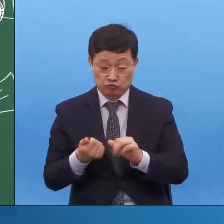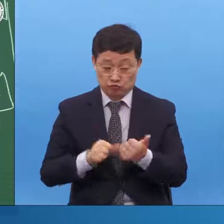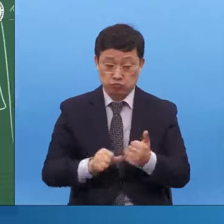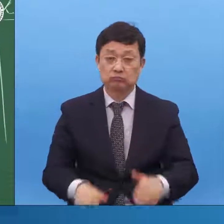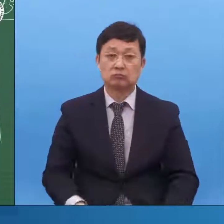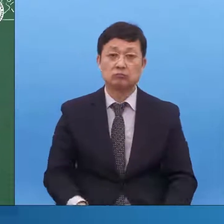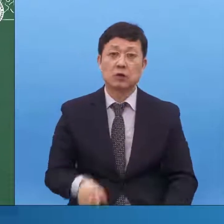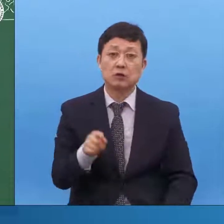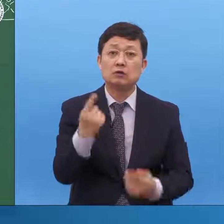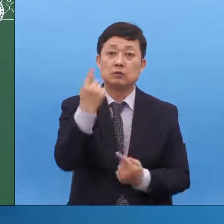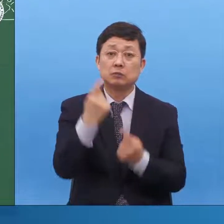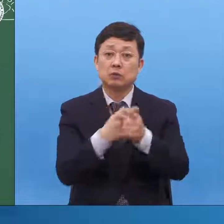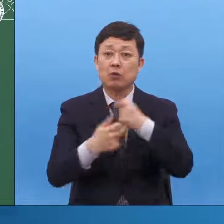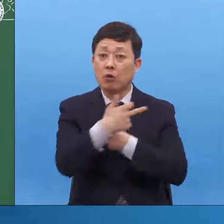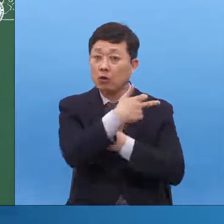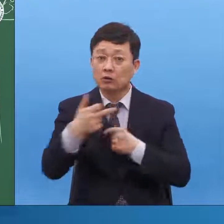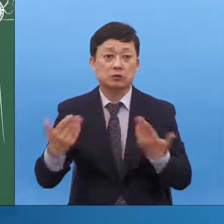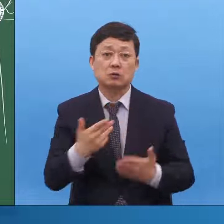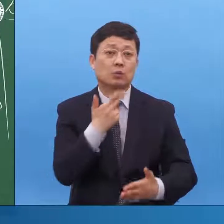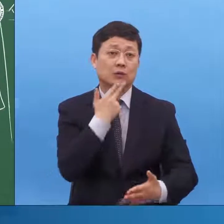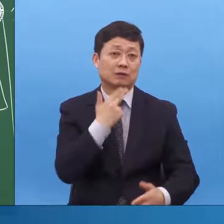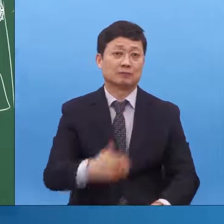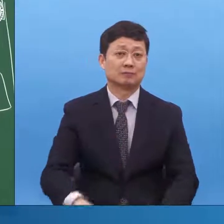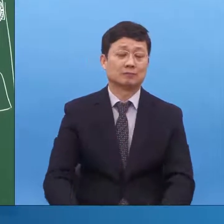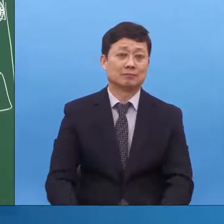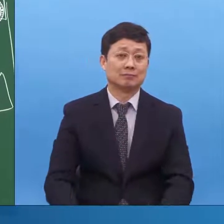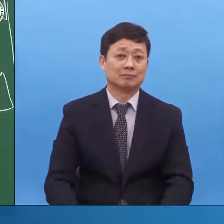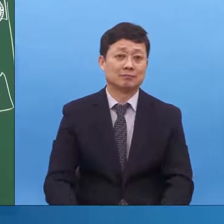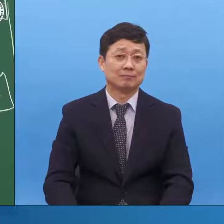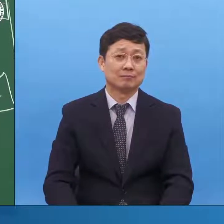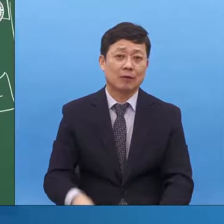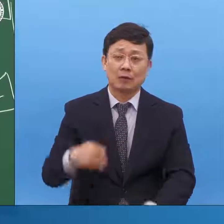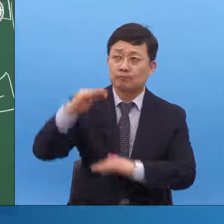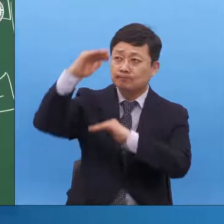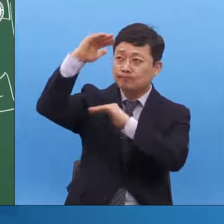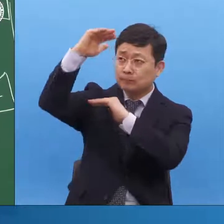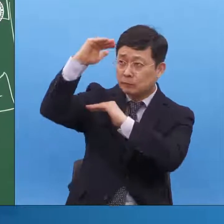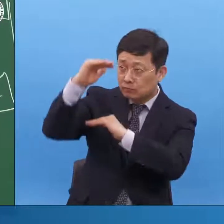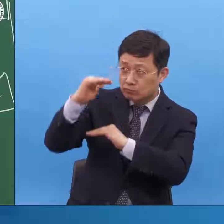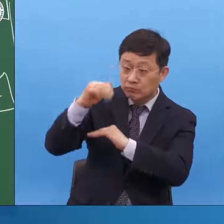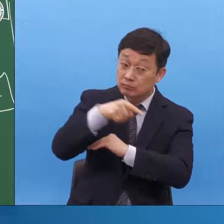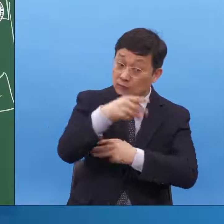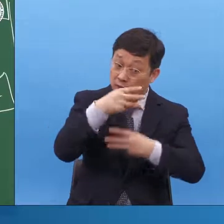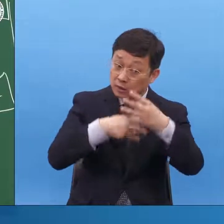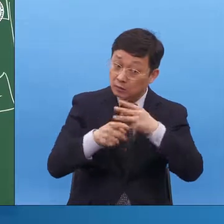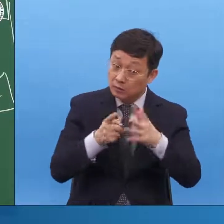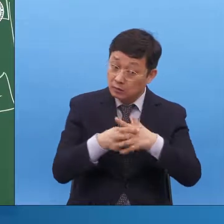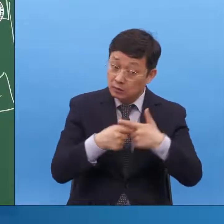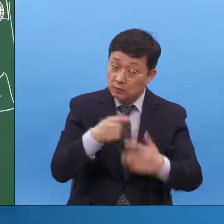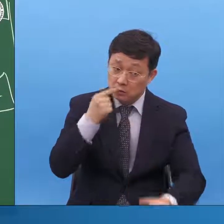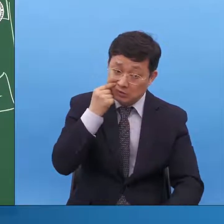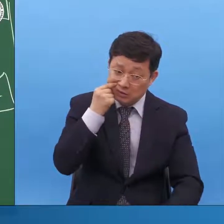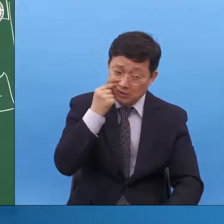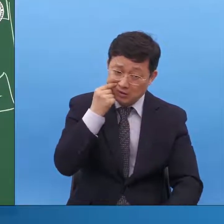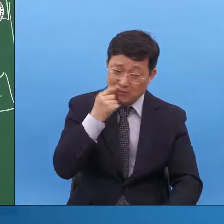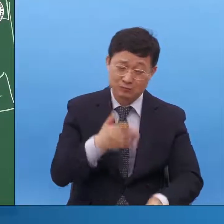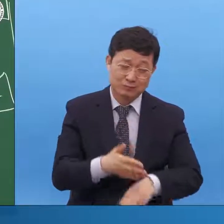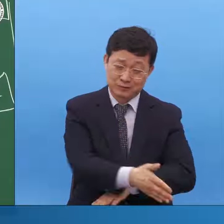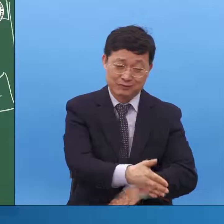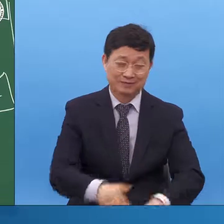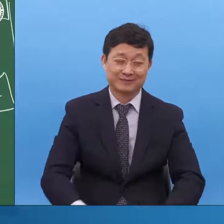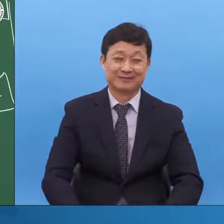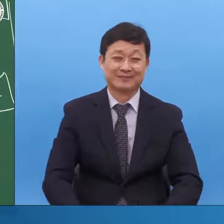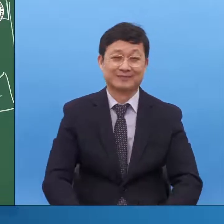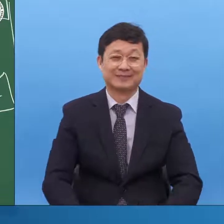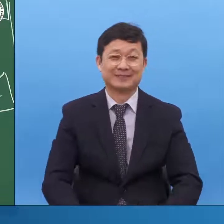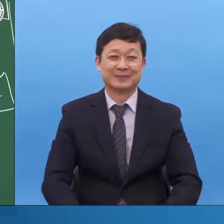others, there is no greater work than that. 자, 이런 얘기들을 렘넌트 때 이해 못하면요 나중에 늦어요. And if you don't understand these kind of things while